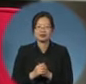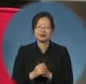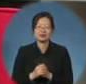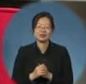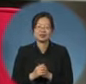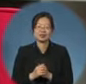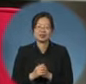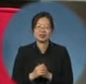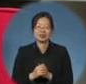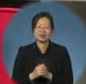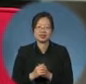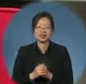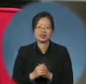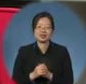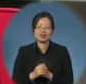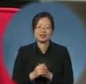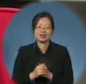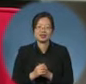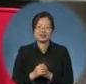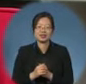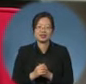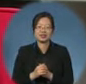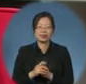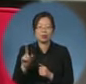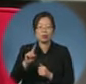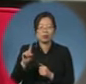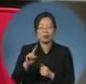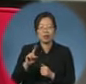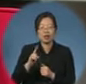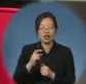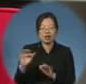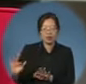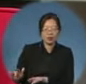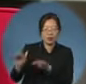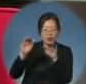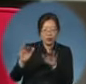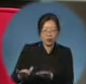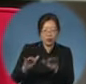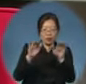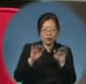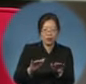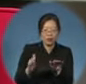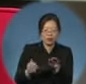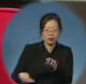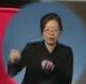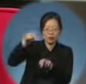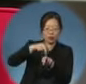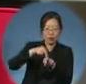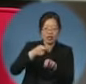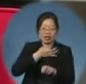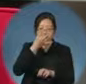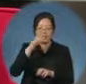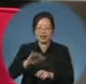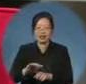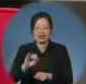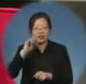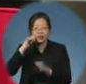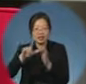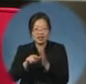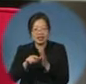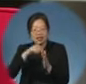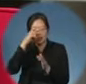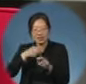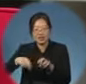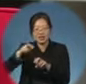봤다 4 거미를 파도를 탈 때 몸을 올리가 굉장히 힘든 덴 막 굉장히 어려워 할 때 선생님 그냥 너가